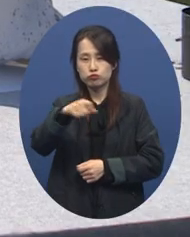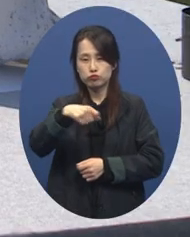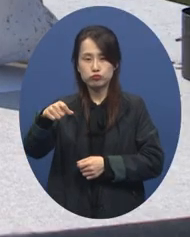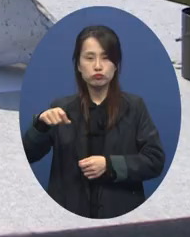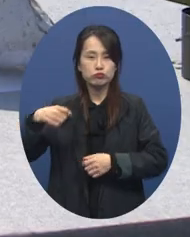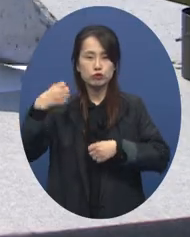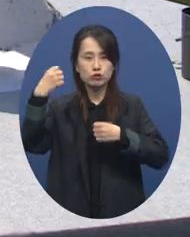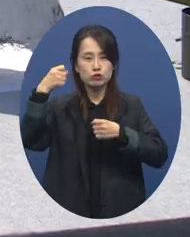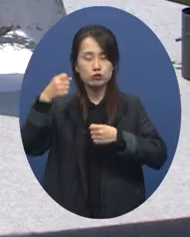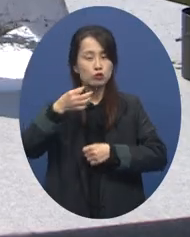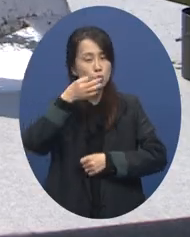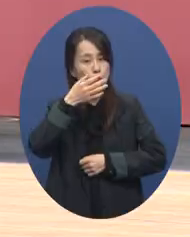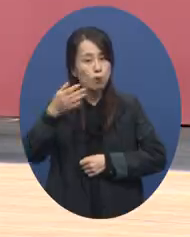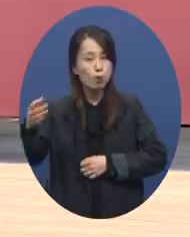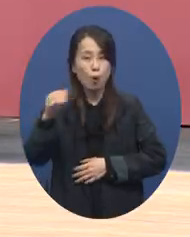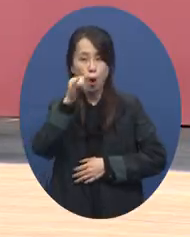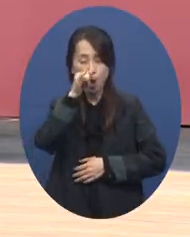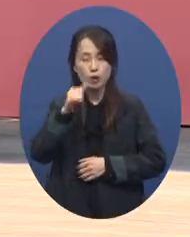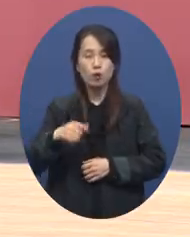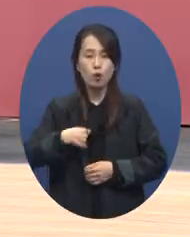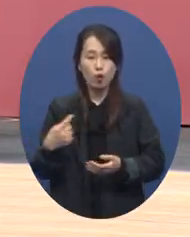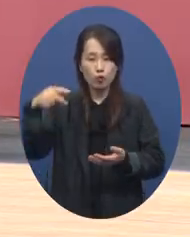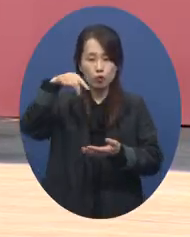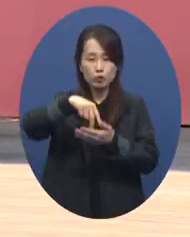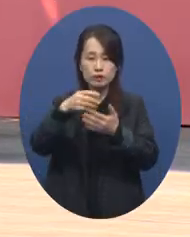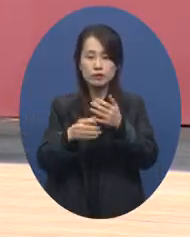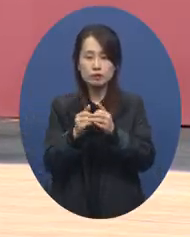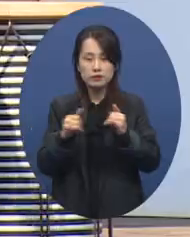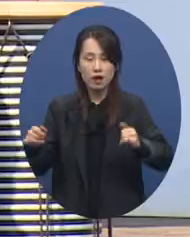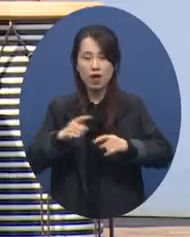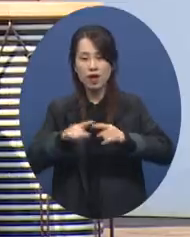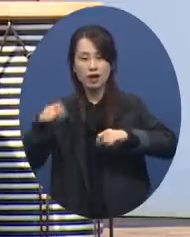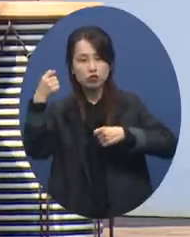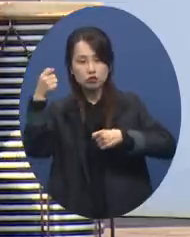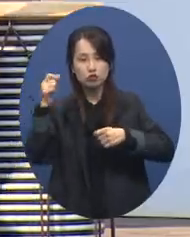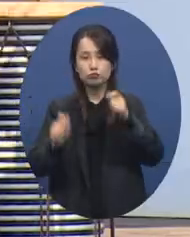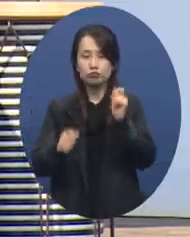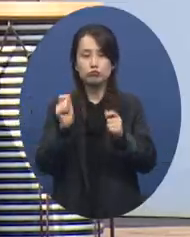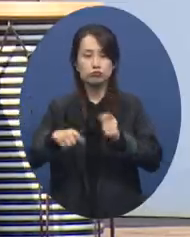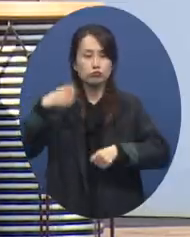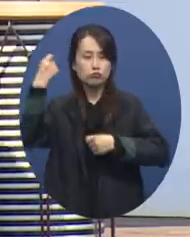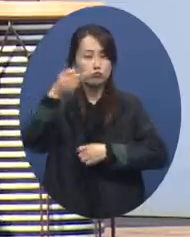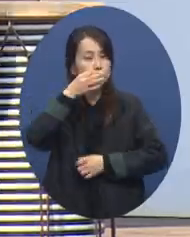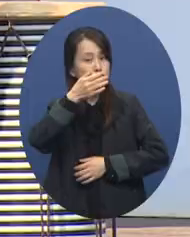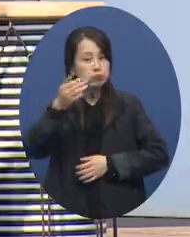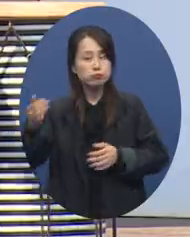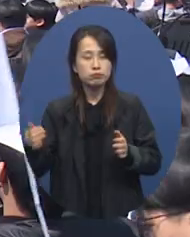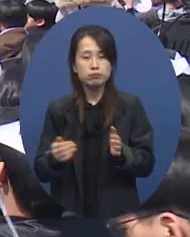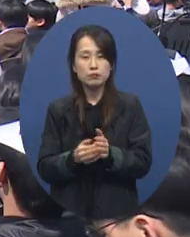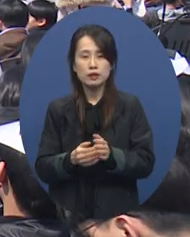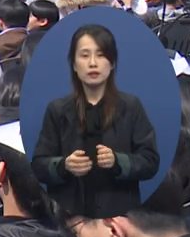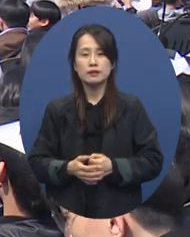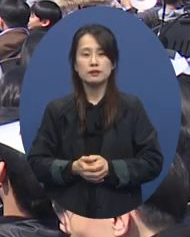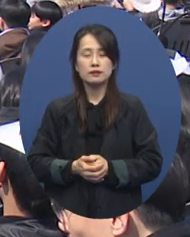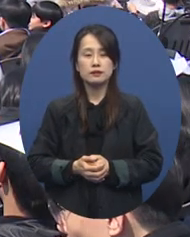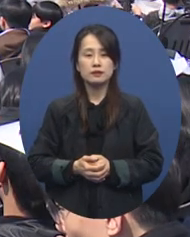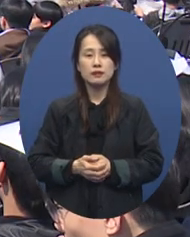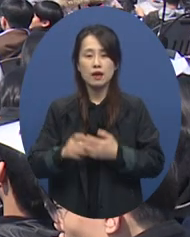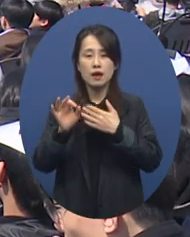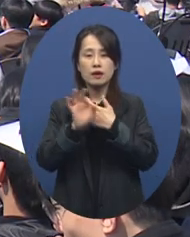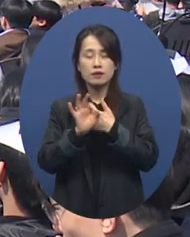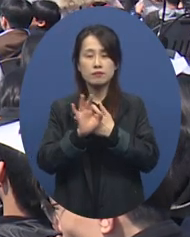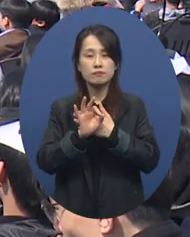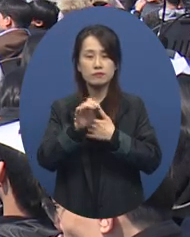붓글씨 쓰기 공연이 펼쳐지고 해외 독립유공자 후손들이 칼춤과 북춤을 선보입니다.